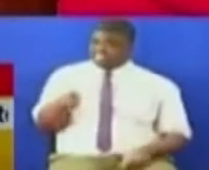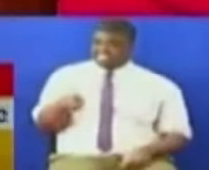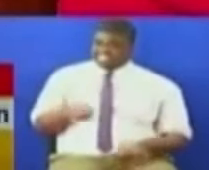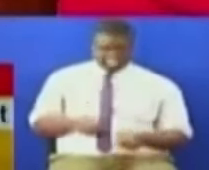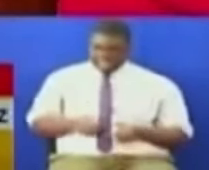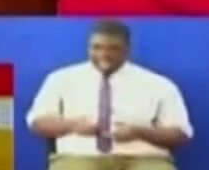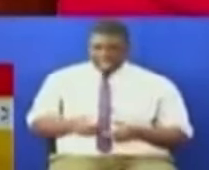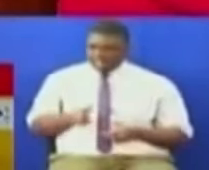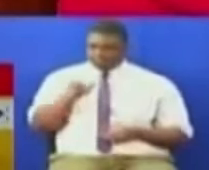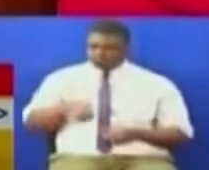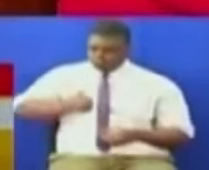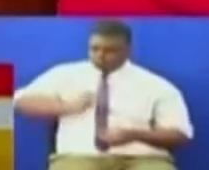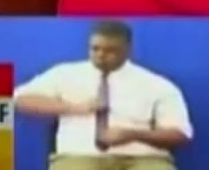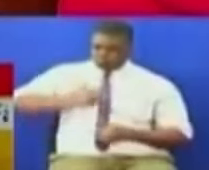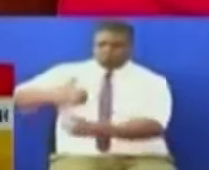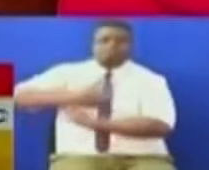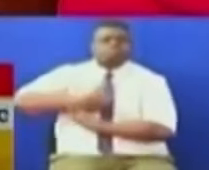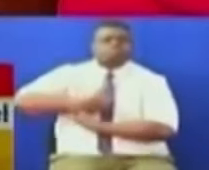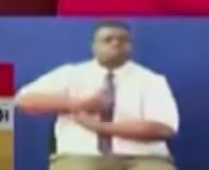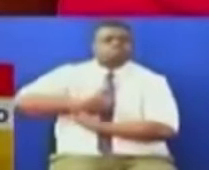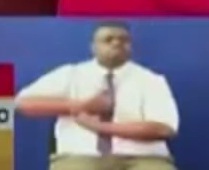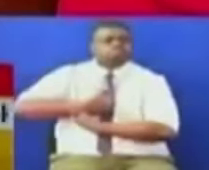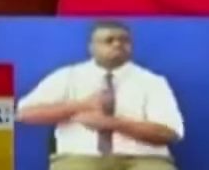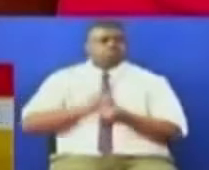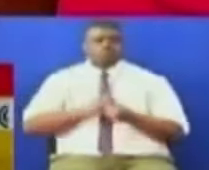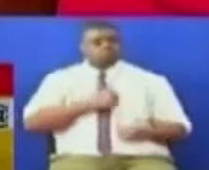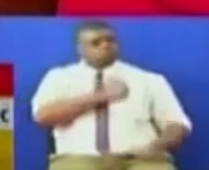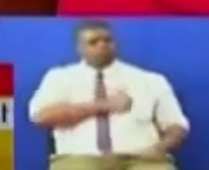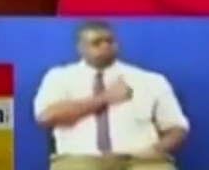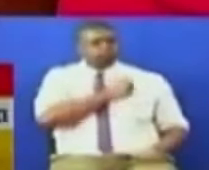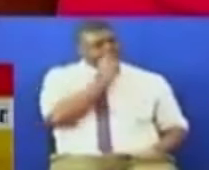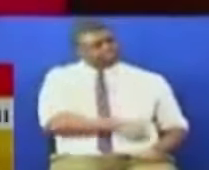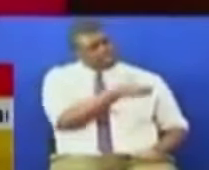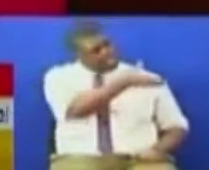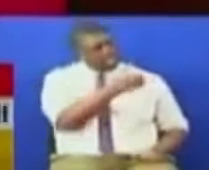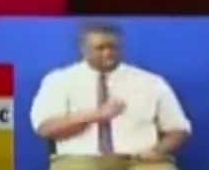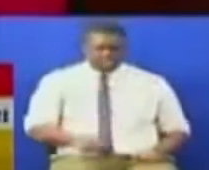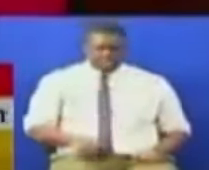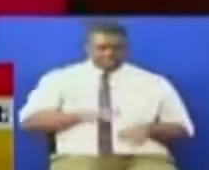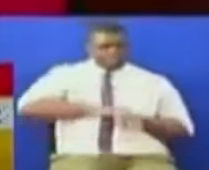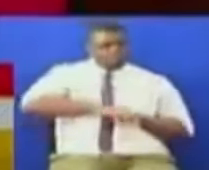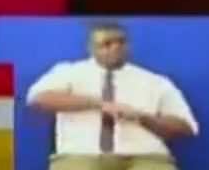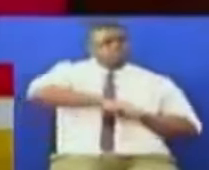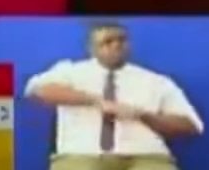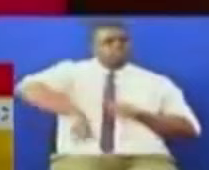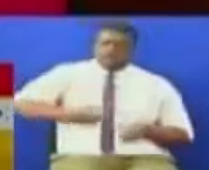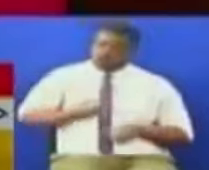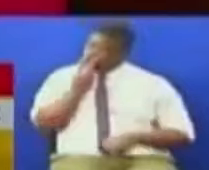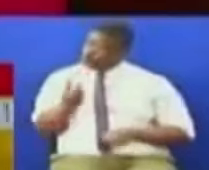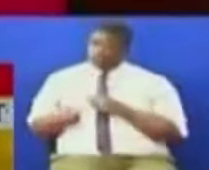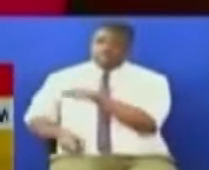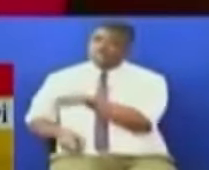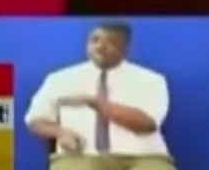akajimilikisha pride. Mheshimiwa Speaker, ni mambo ya kusikitisha sana, kwa sababu ufisadi ambao unaonekana ulifanyika,